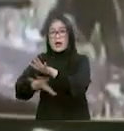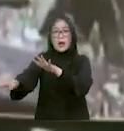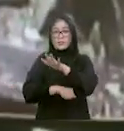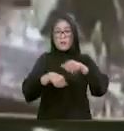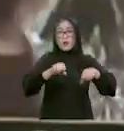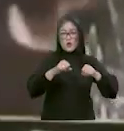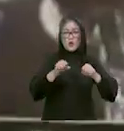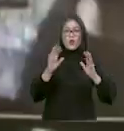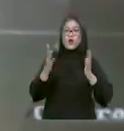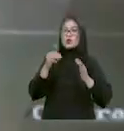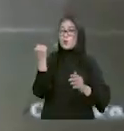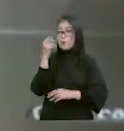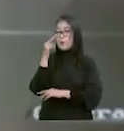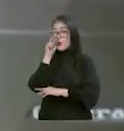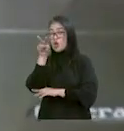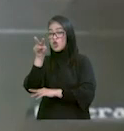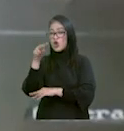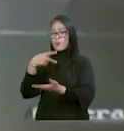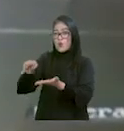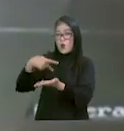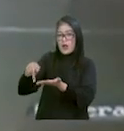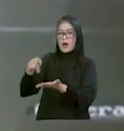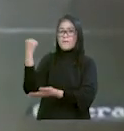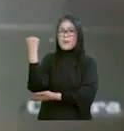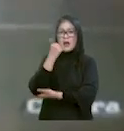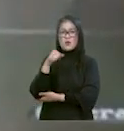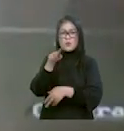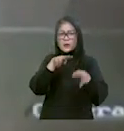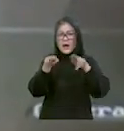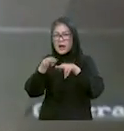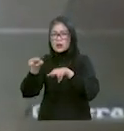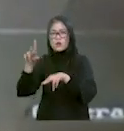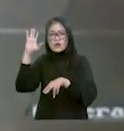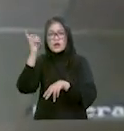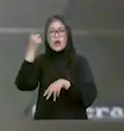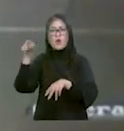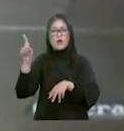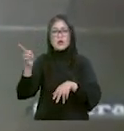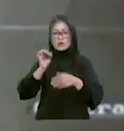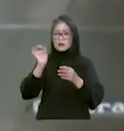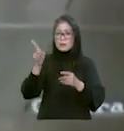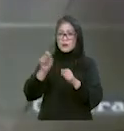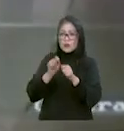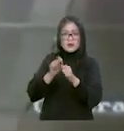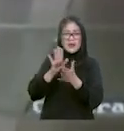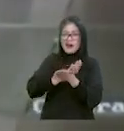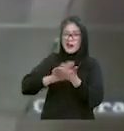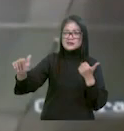asik menonton bola Piala Dunia. Diduga pelaku telah memantau dan mengetahui situasi lokasi sebelum melancarkan